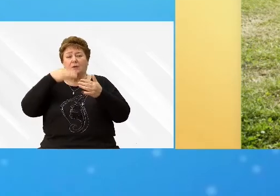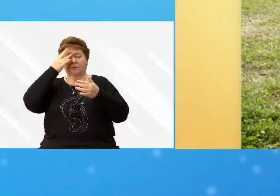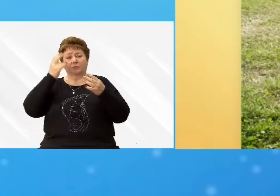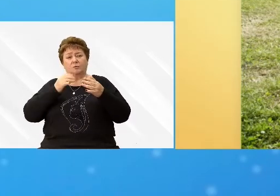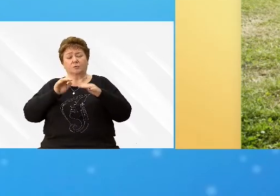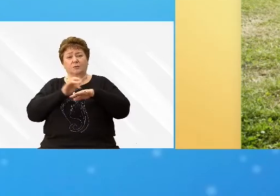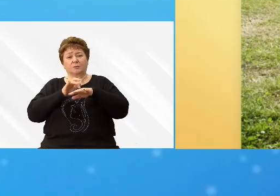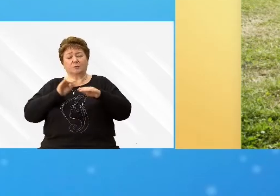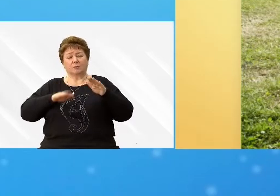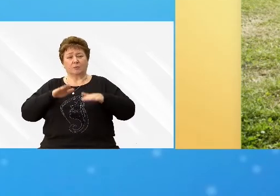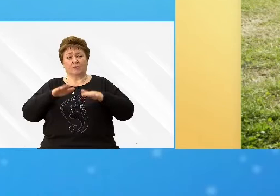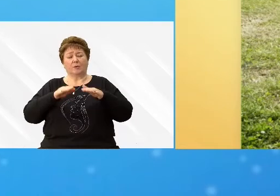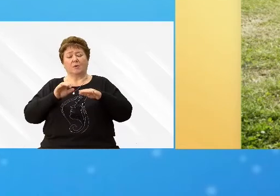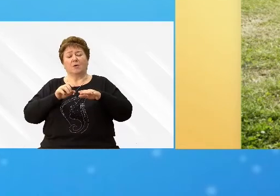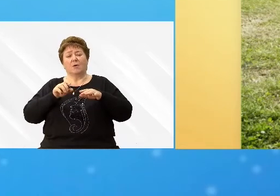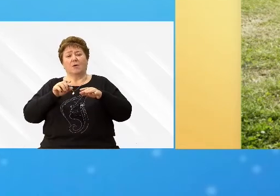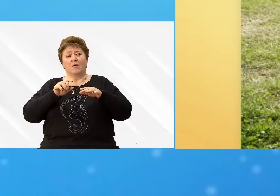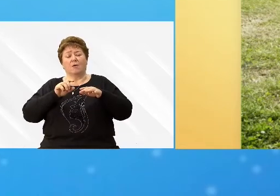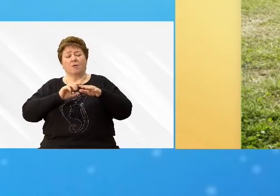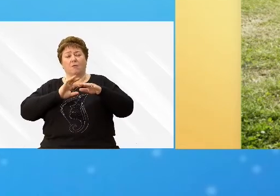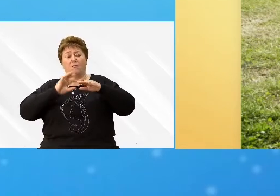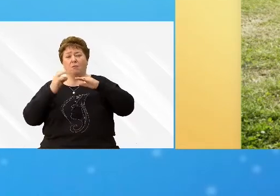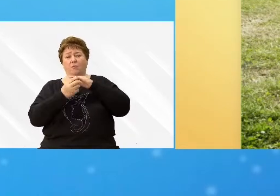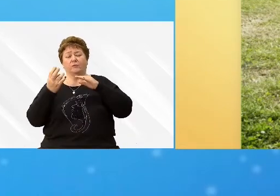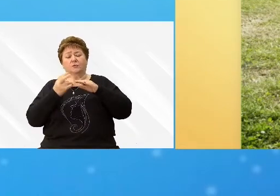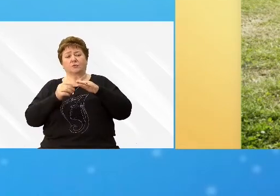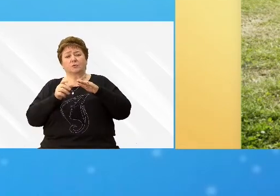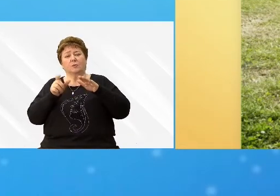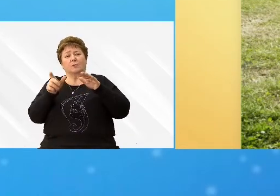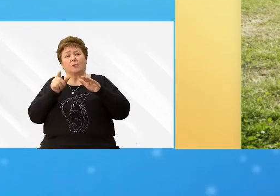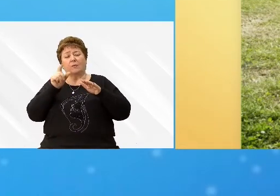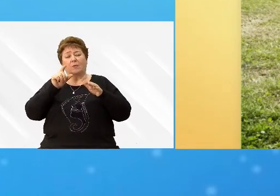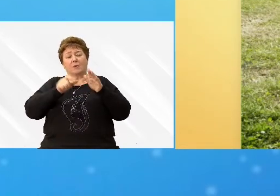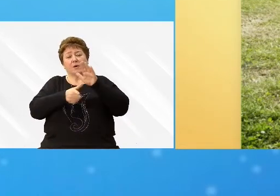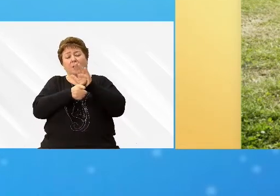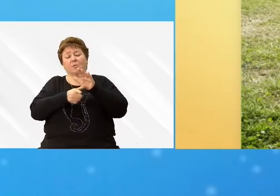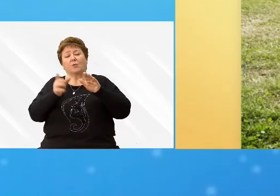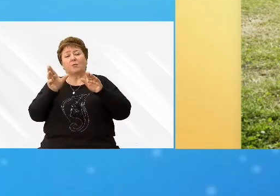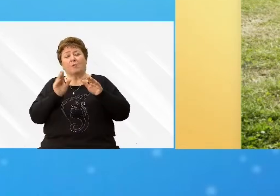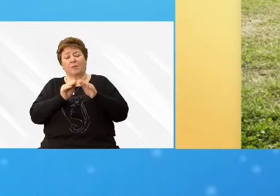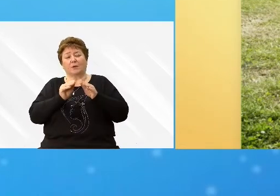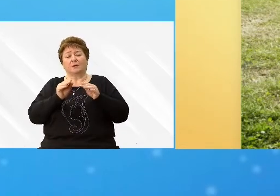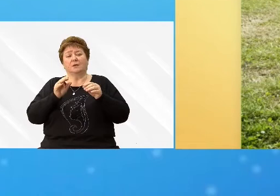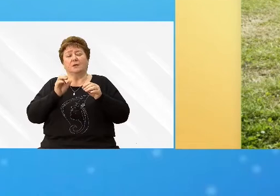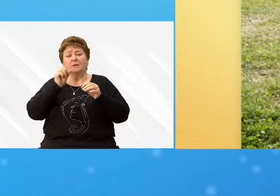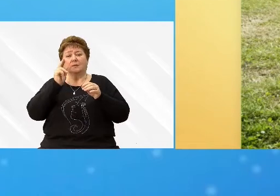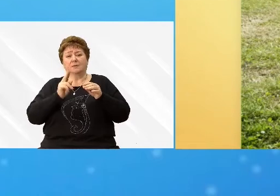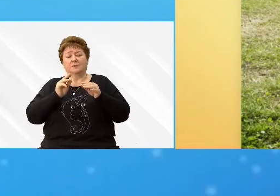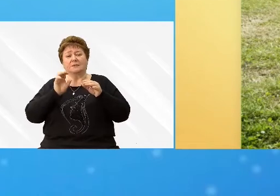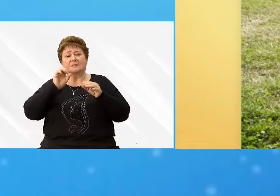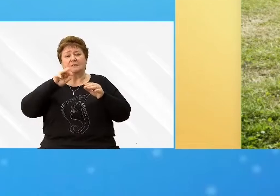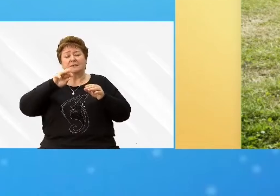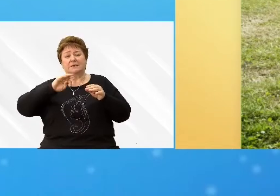носить обувь на небольшом каблуке при значительном плоскостопие применяют специальные стельки